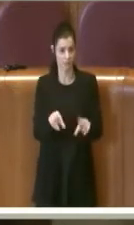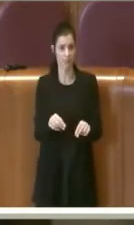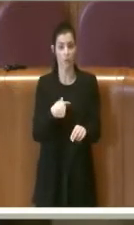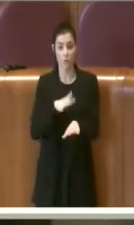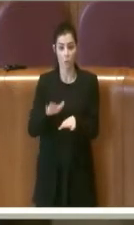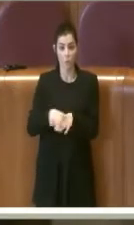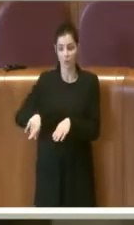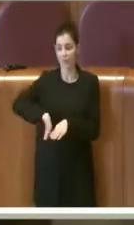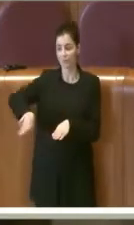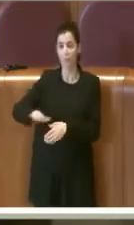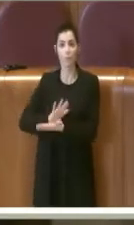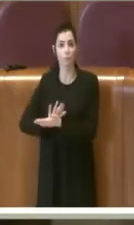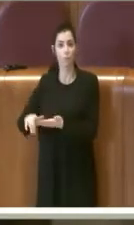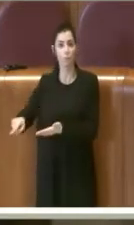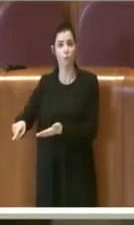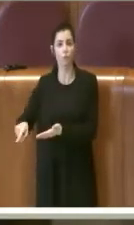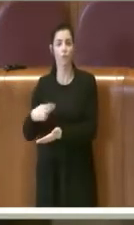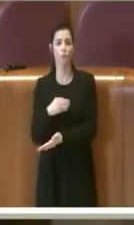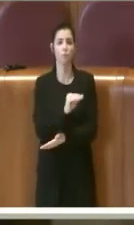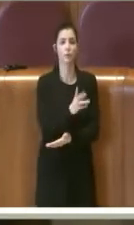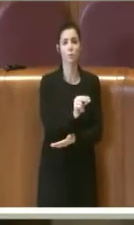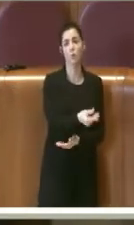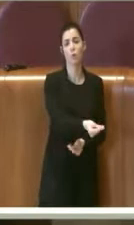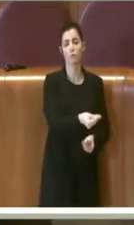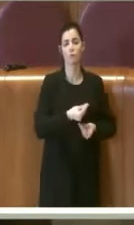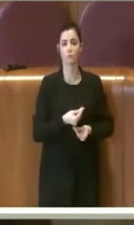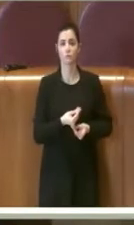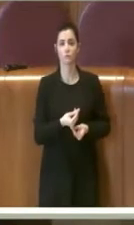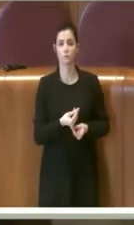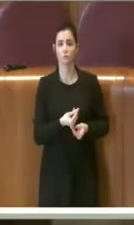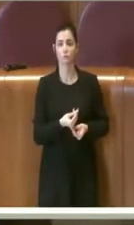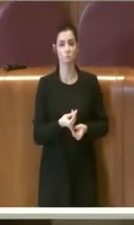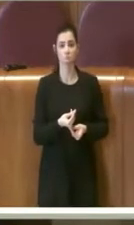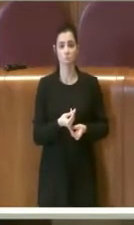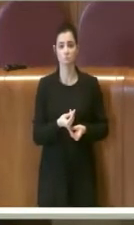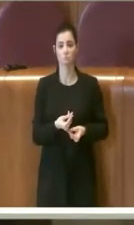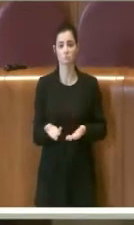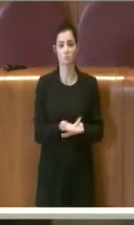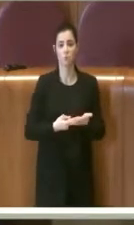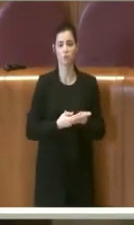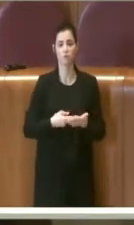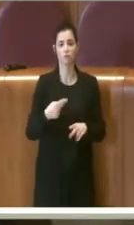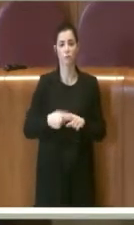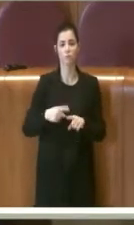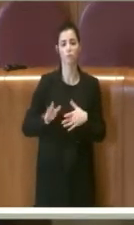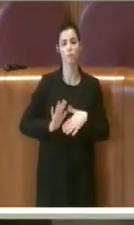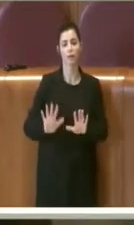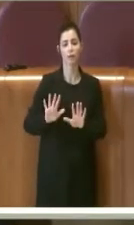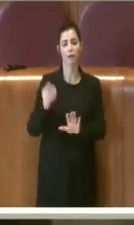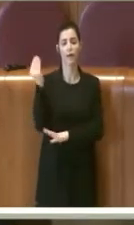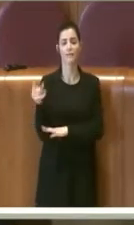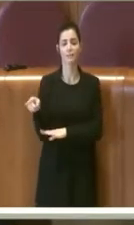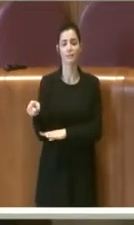utilizzare avanzi puri di amministrazione, io sto dicendo, lascio dei progetti a mutuo e quindi faccio sì che l'ente continui a